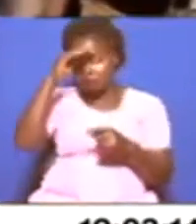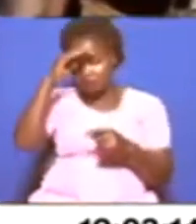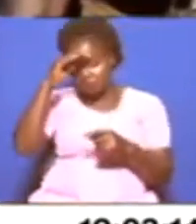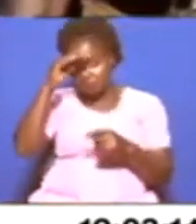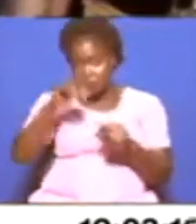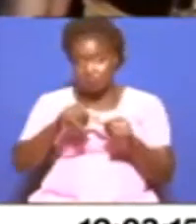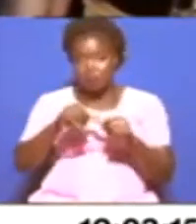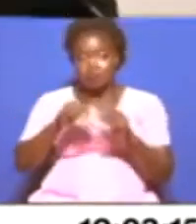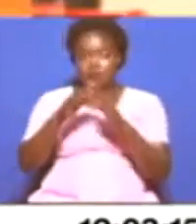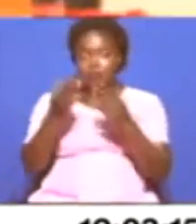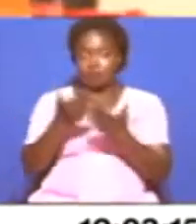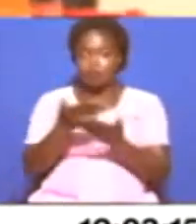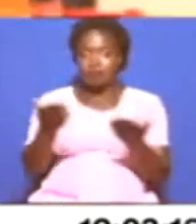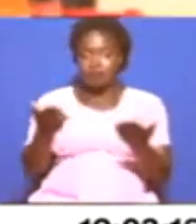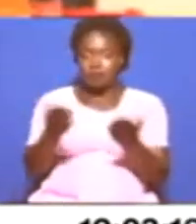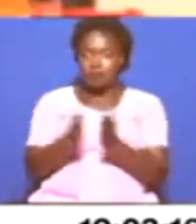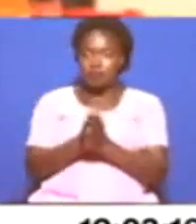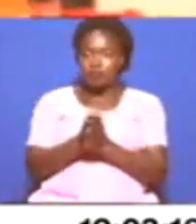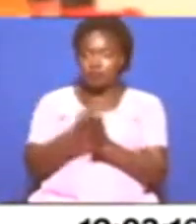hii kijijini Jawatho.